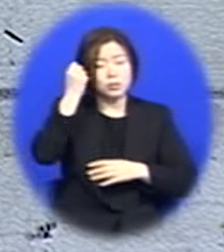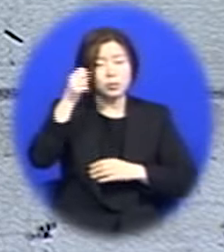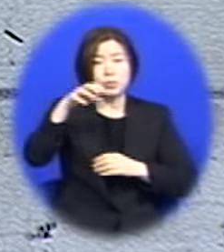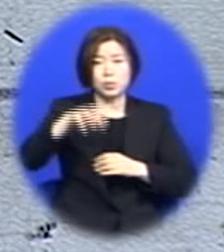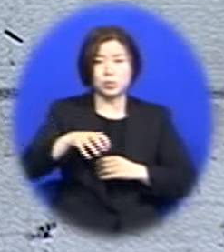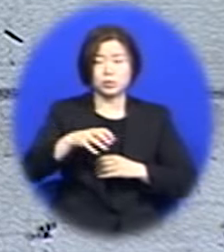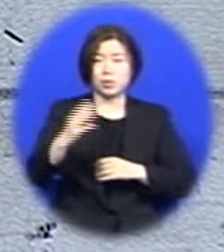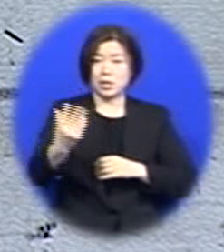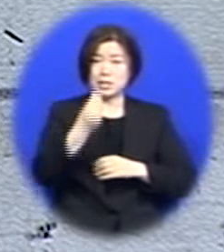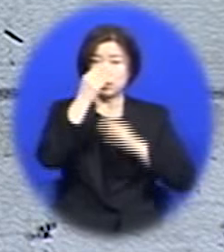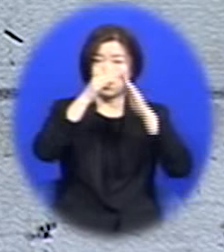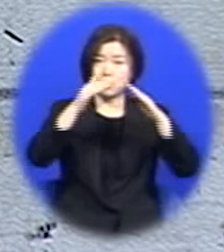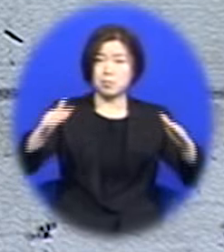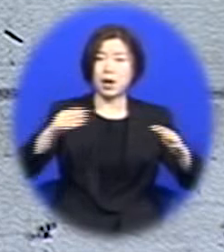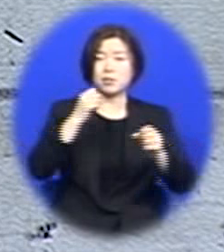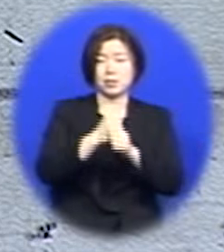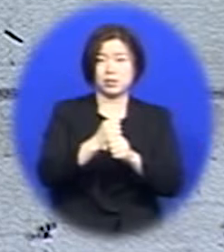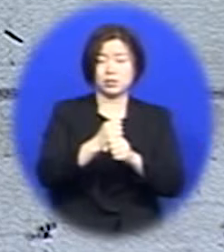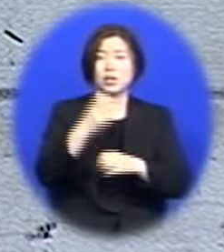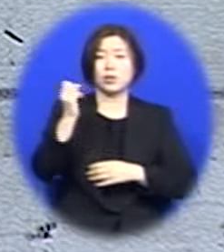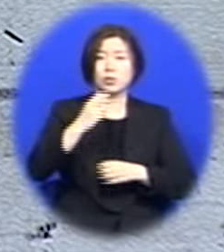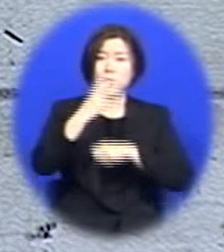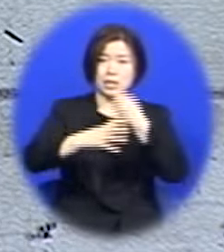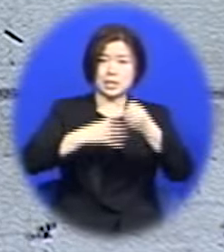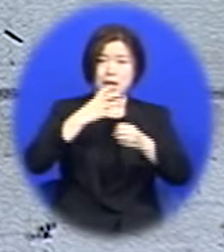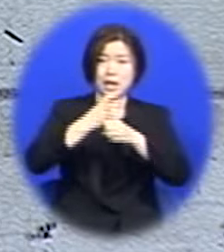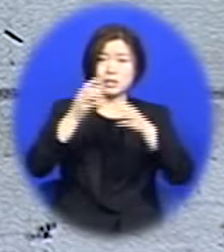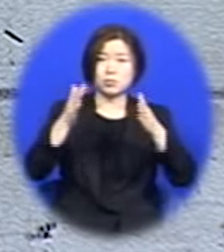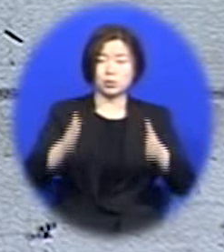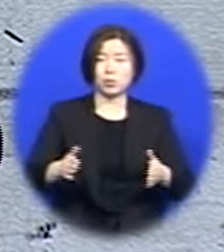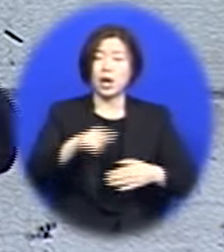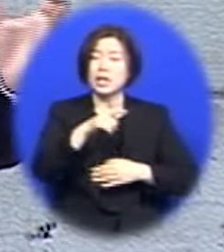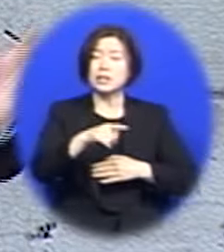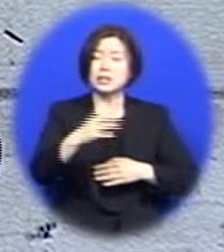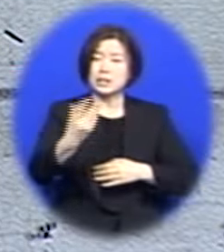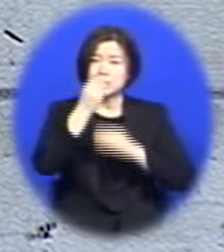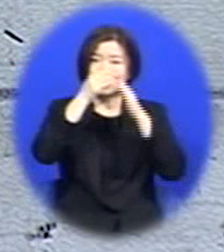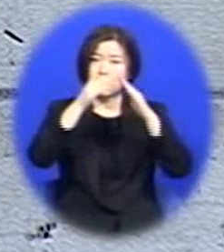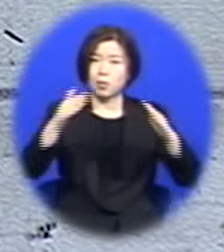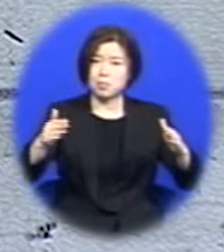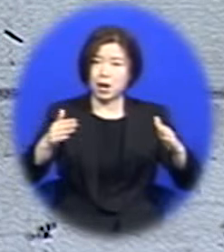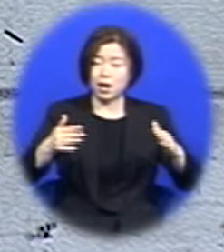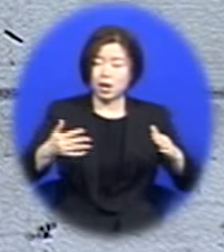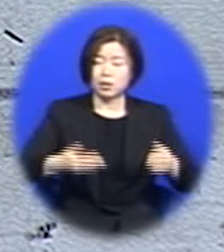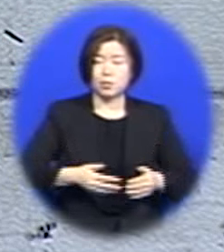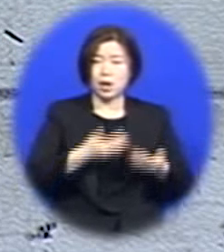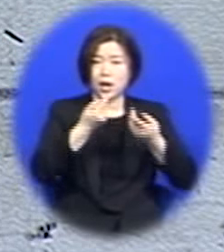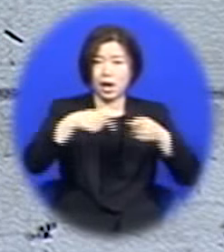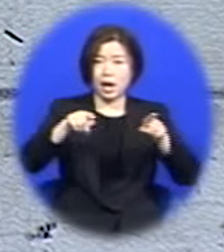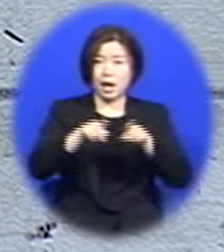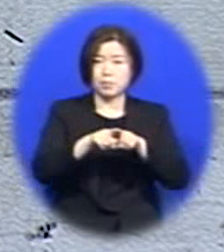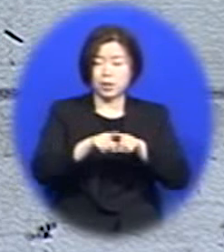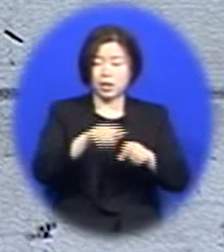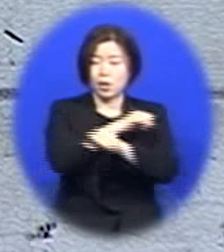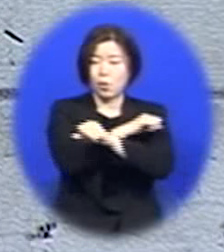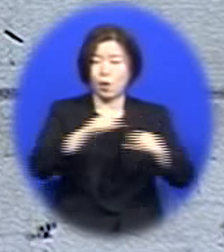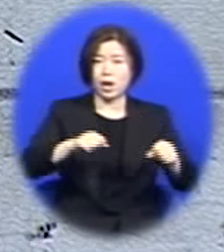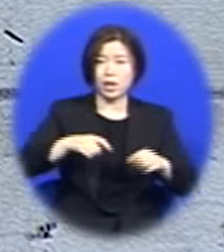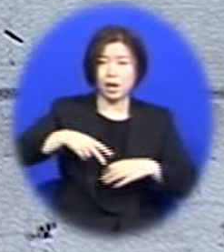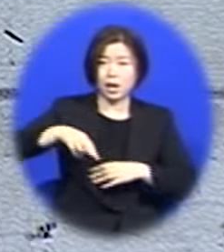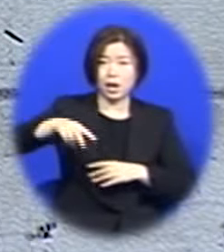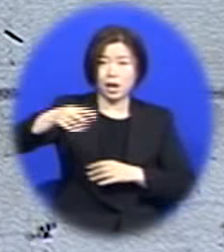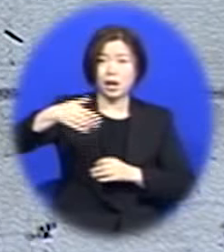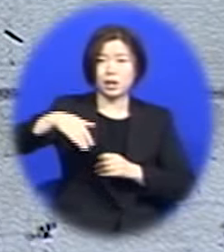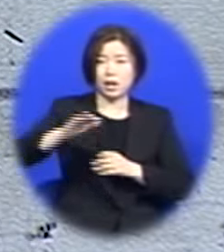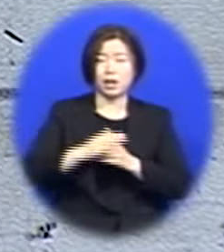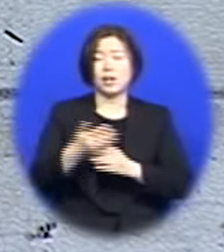하십니다. 그리고 40년 동안 성막을 중심으로 이스라엘 백성들이 광야를 지나지요. 그런데